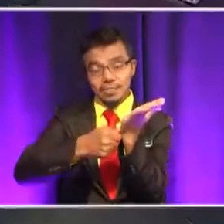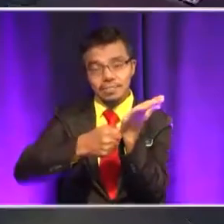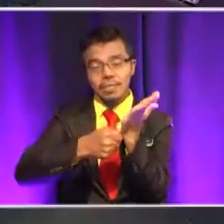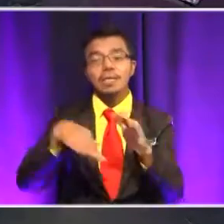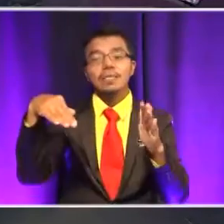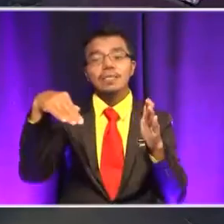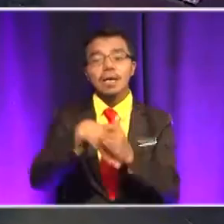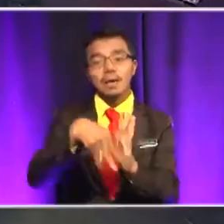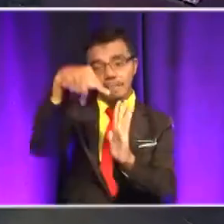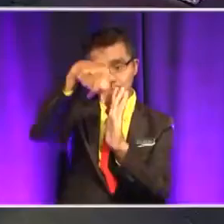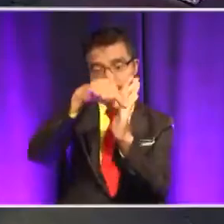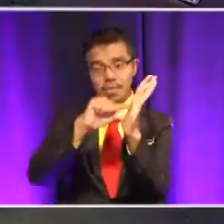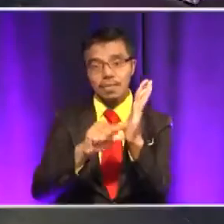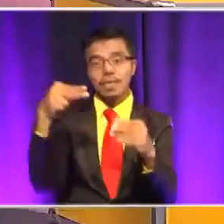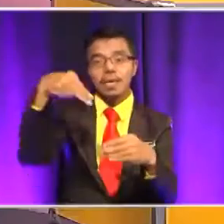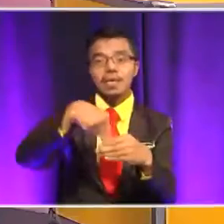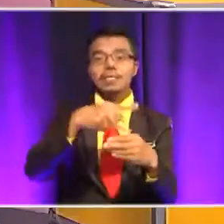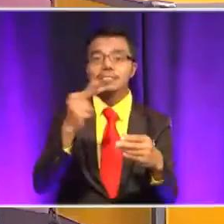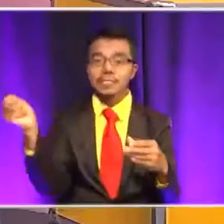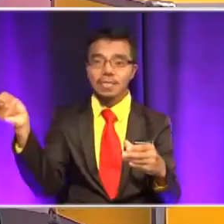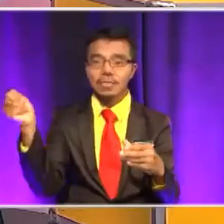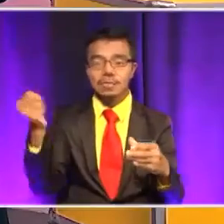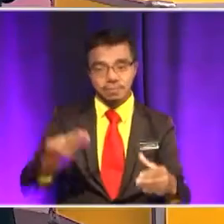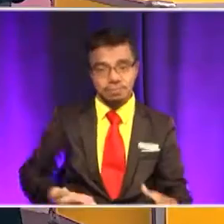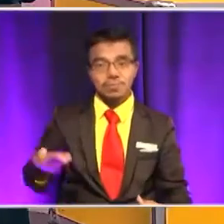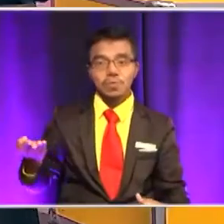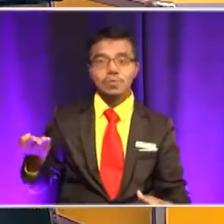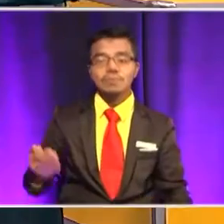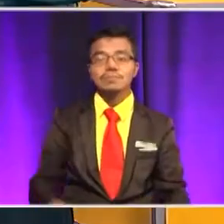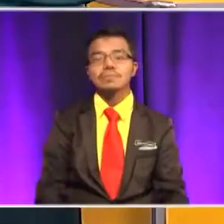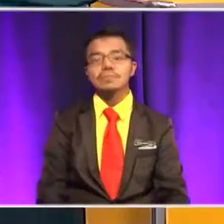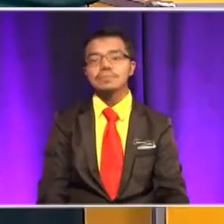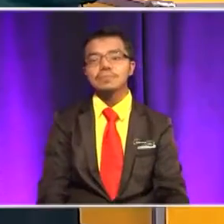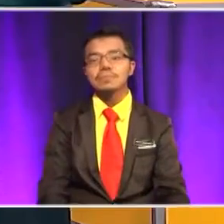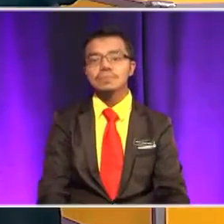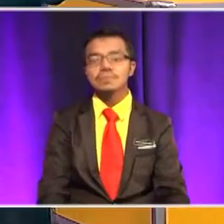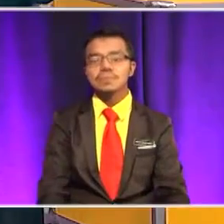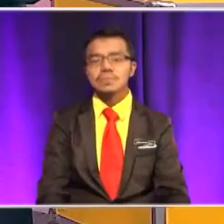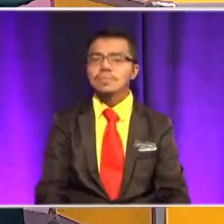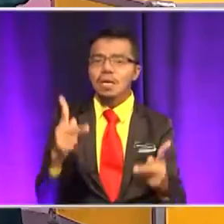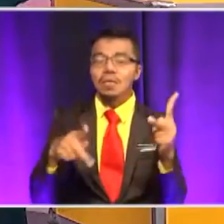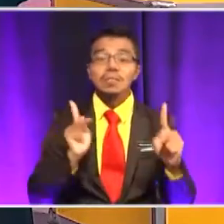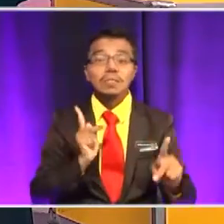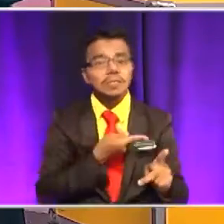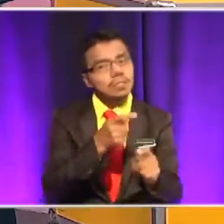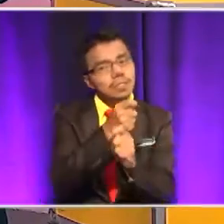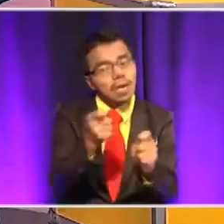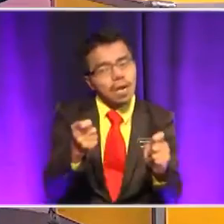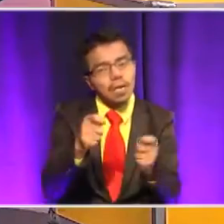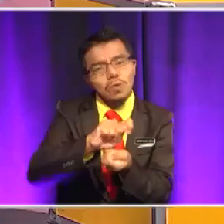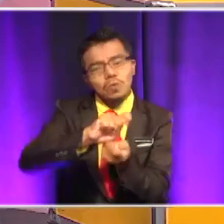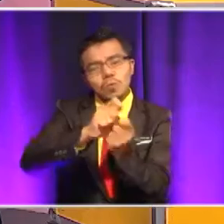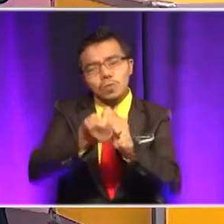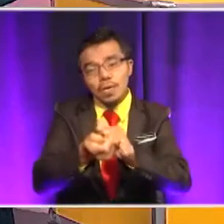kita tidak berubah masih lagi menggunakan produk yang lama dia akan mendatangkan masalah kepada kita mengambil masa yang lama